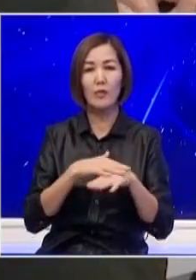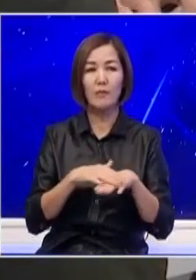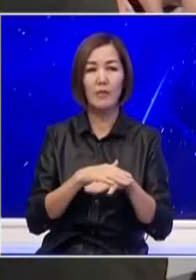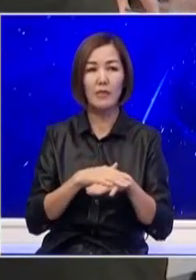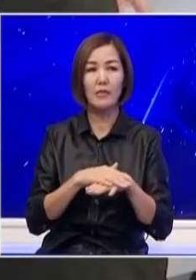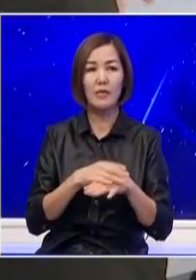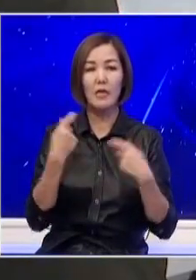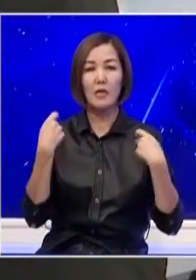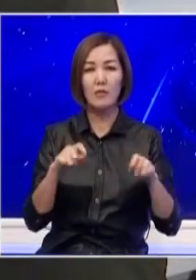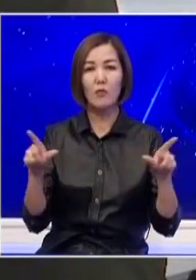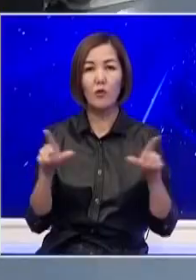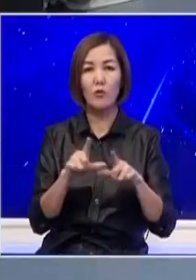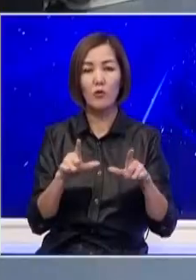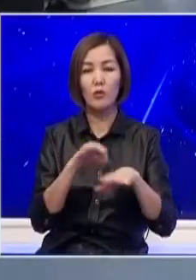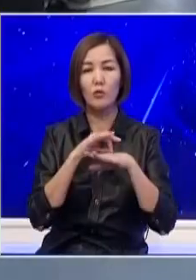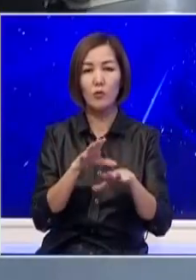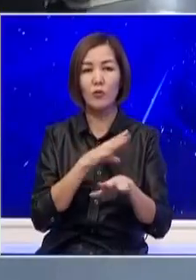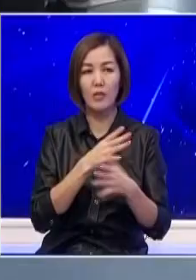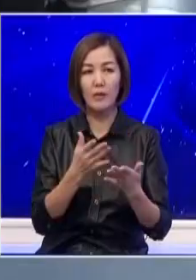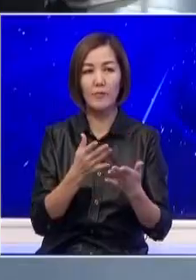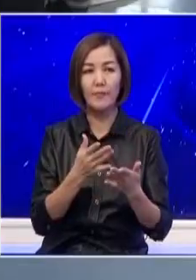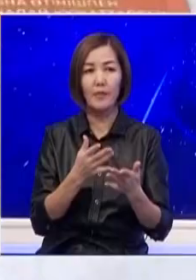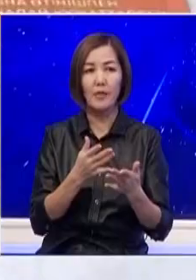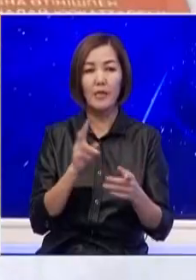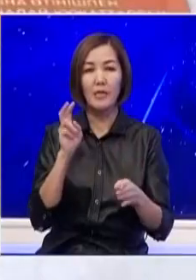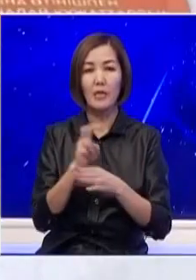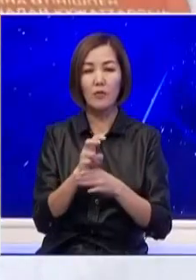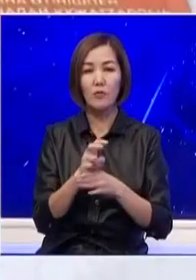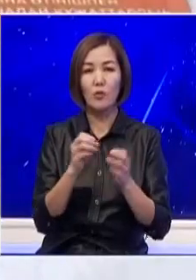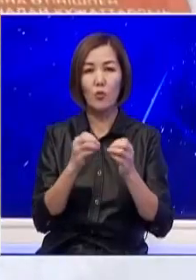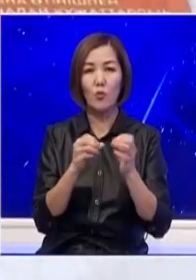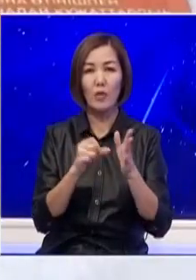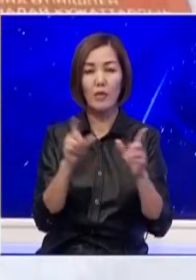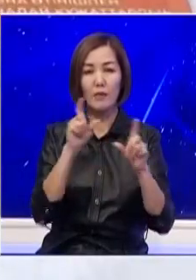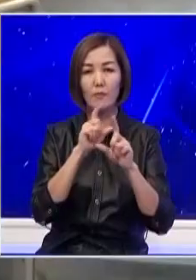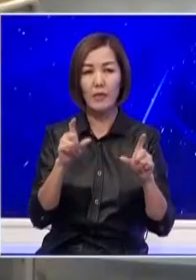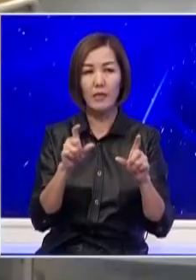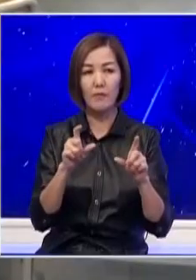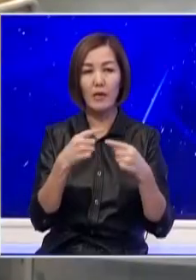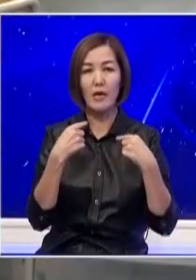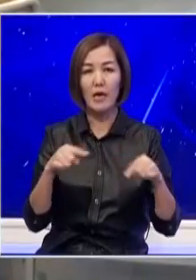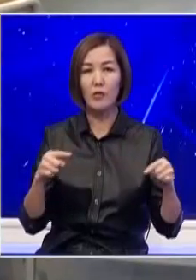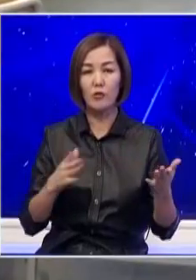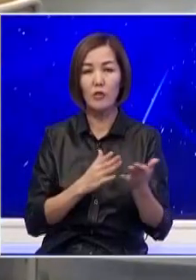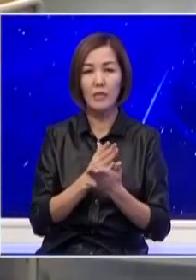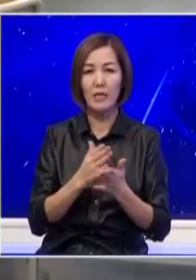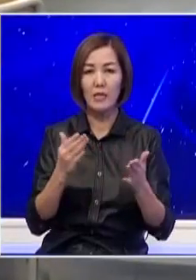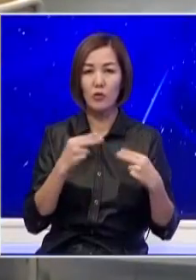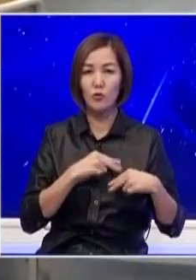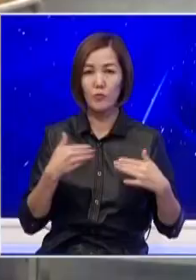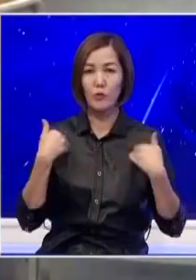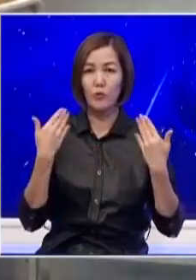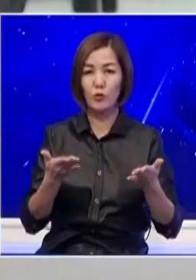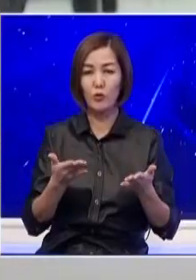шоғырланған сауда үйлерінің бірінде ұйымдастырылды. Келушілерге 16 мекеме өкілі түрлі саладан жұмыс ұсынды.